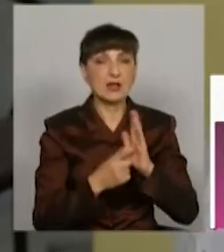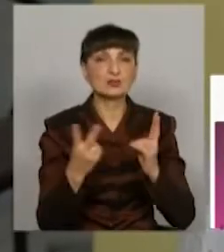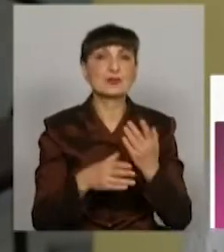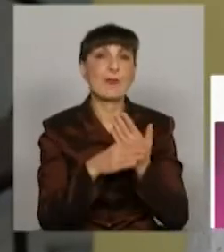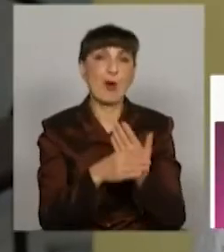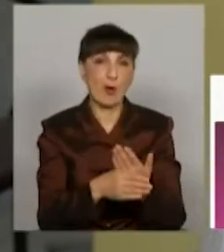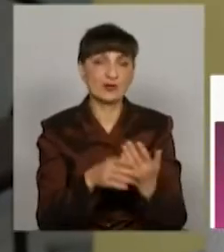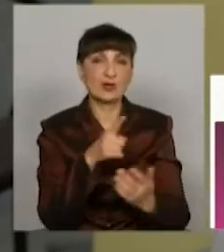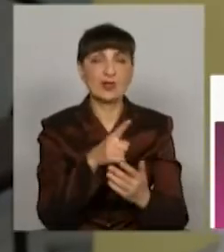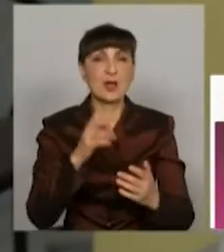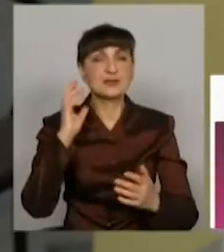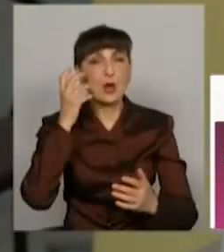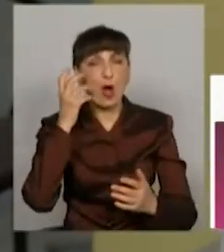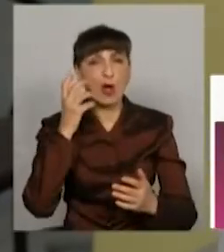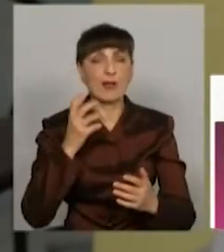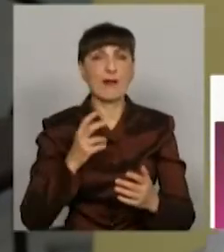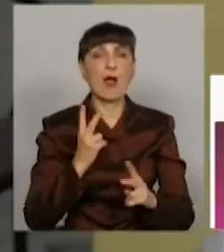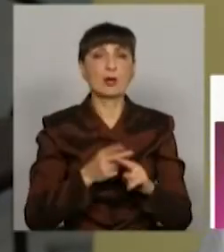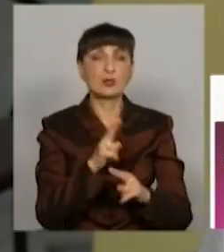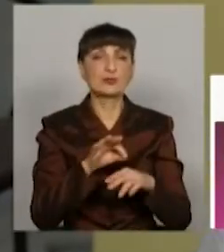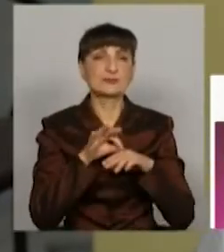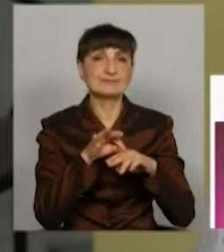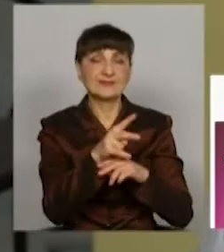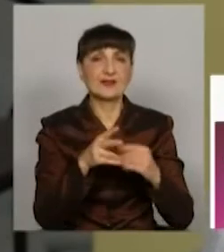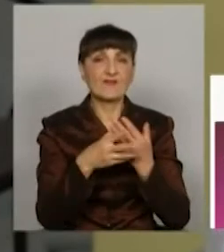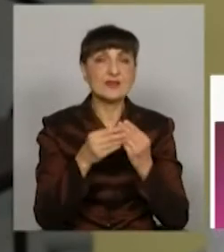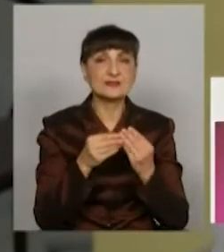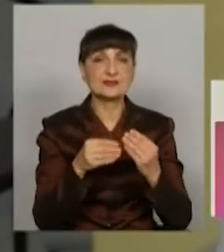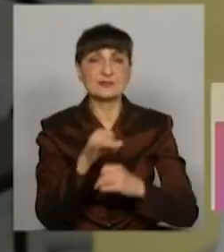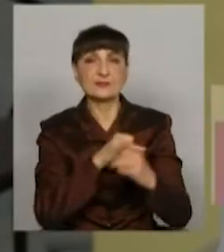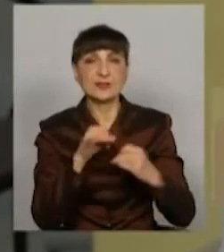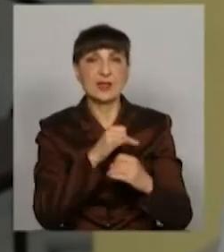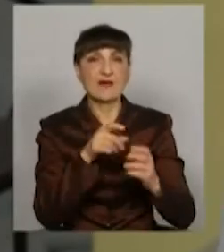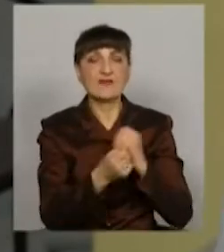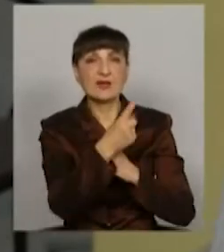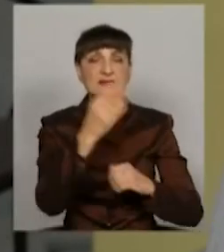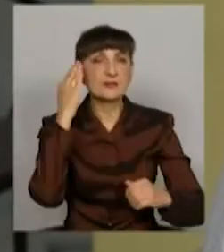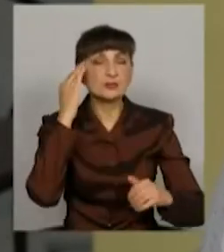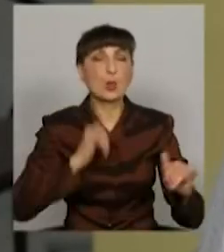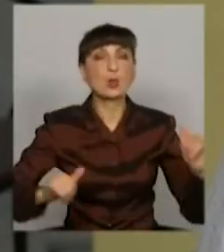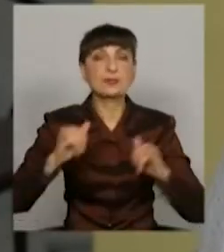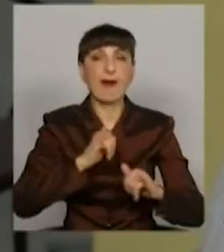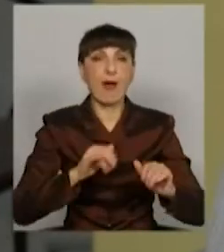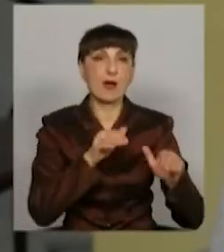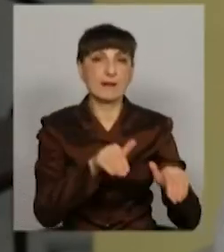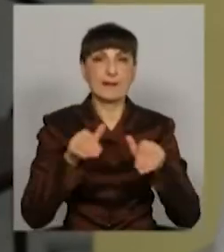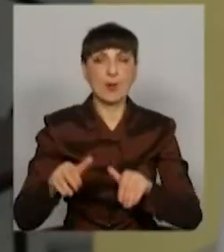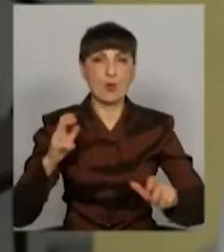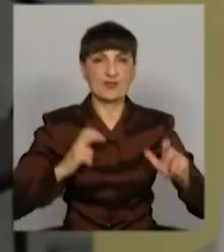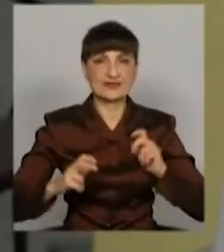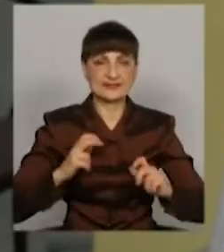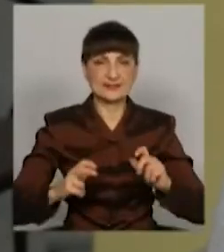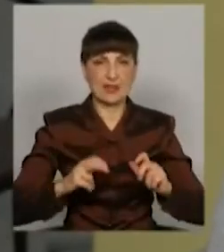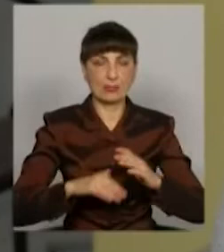им нужны психологи, которые с ними, проводя анкеты, выявляют их способности. Он либо гуманитарий, либо технарь.